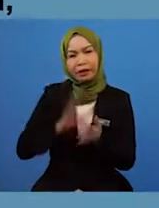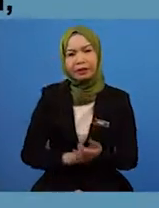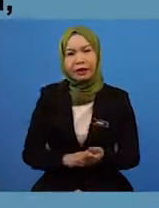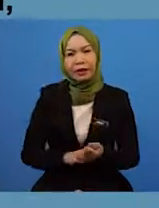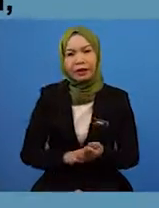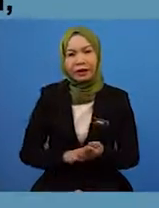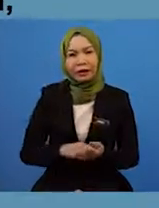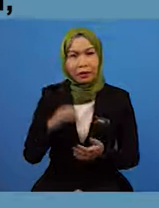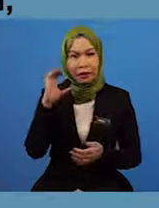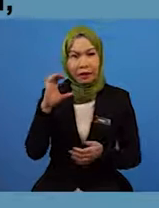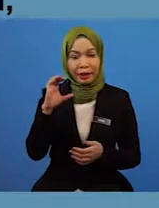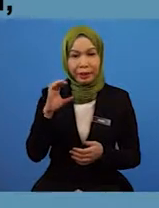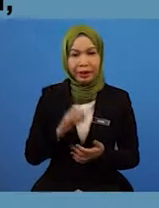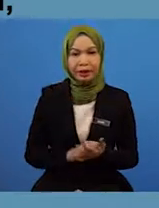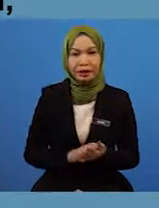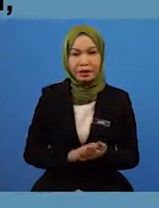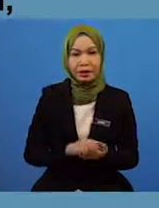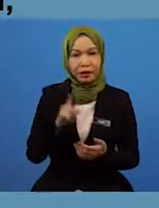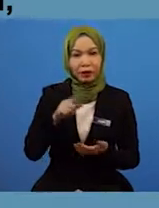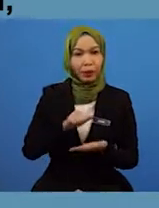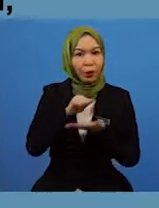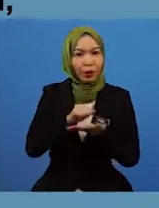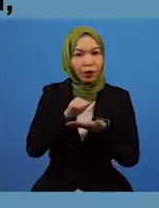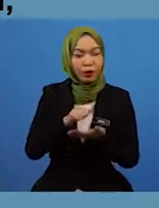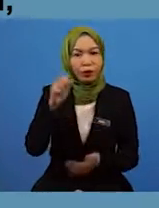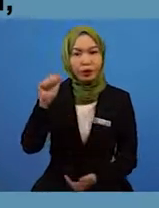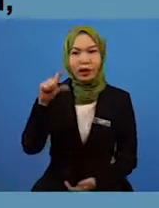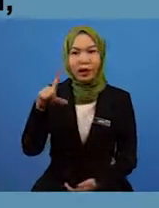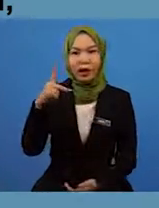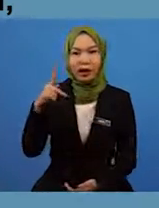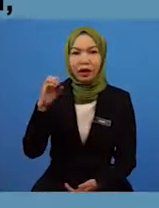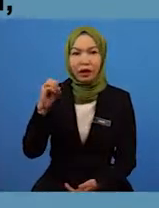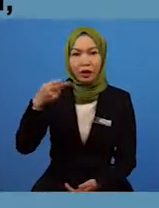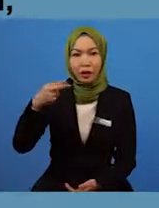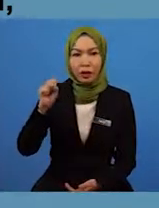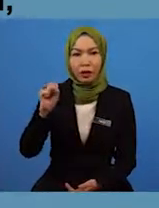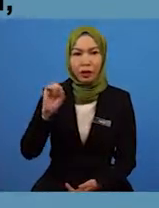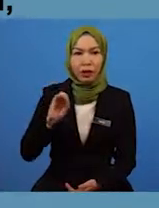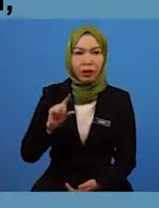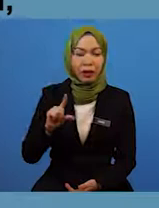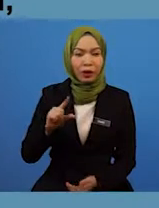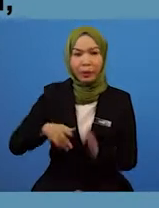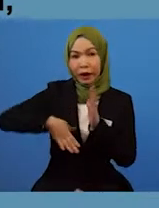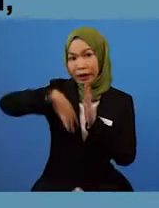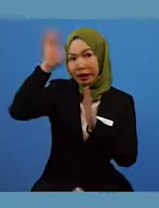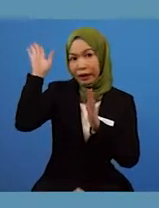atom karbon per molekul alkohol, semakin tinggi haba pembakaran.